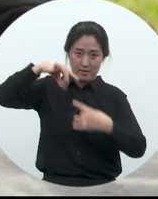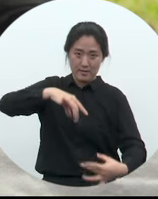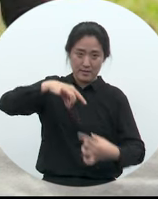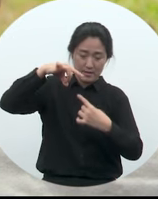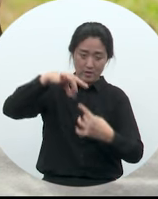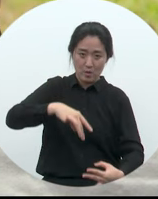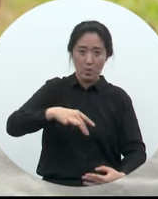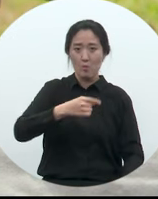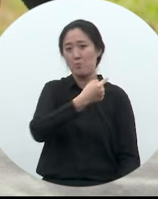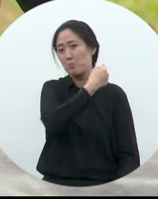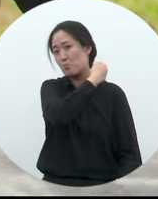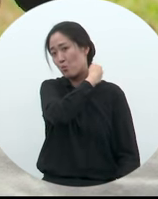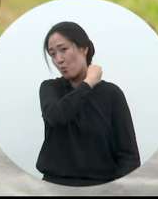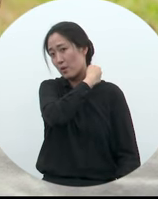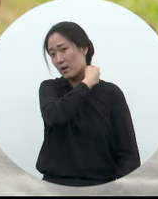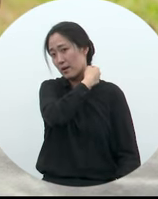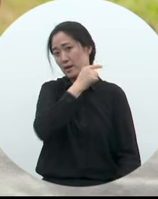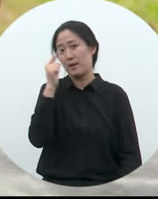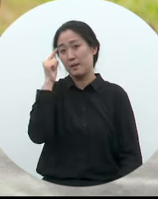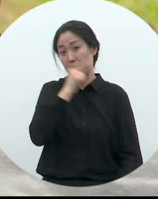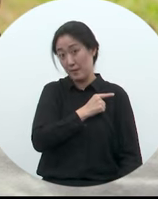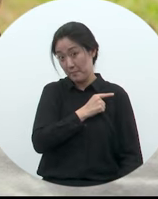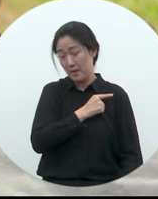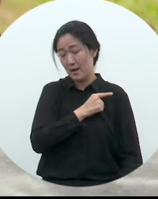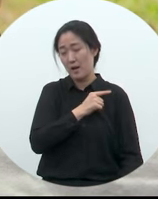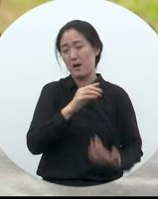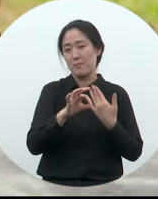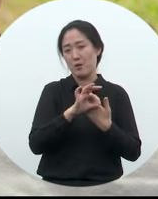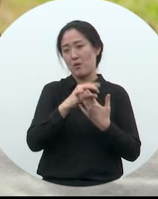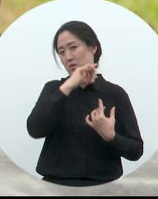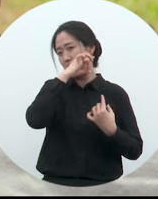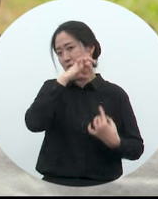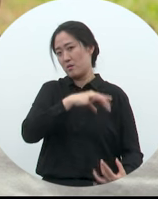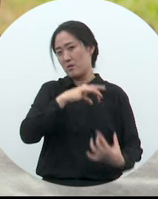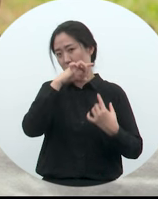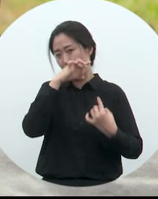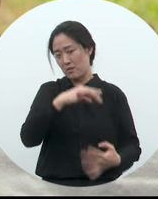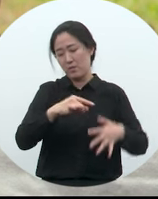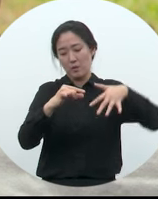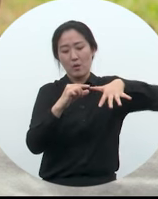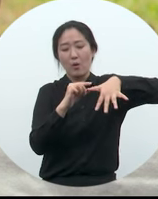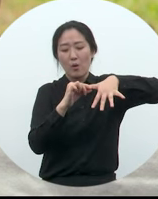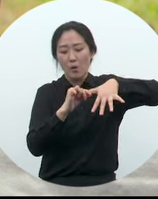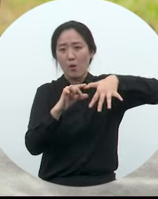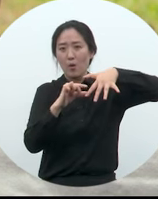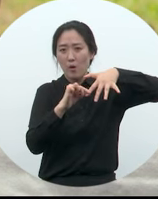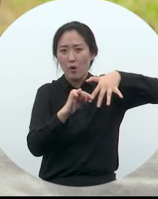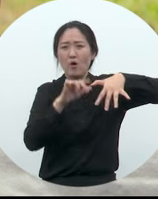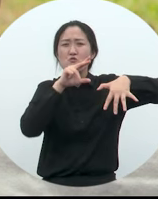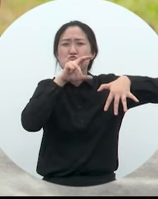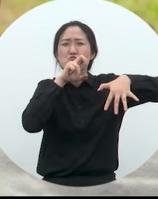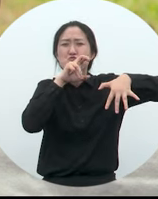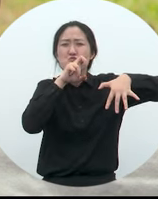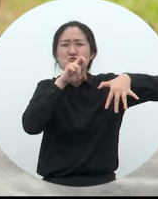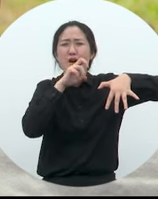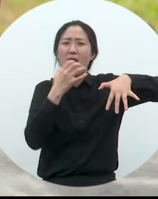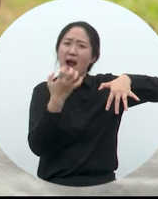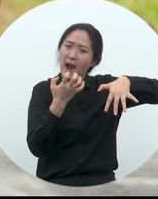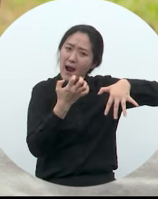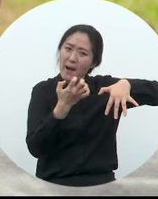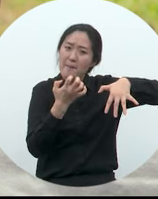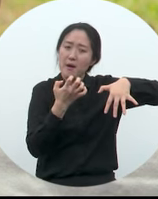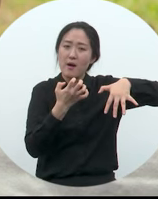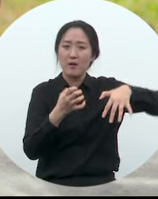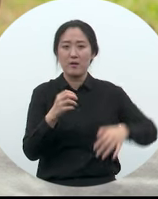목뼈 5번 쪽이 안 좋게 되면은요, 목에서부터 쭉 이렇게 엄지와 두 번째 손가락이 저리기도 하고